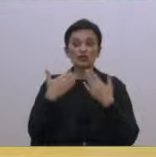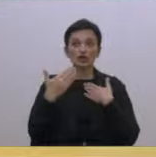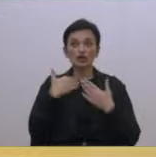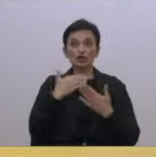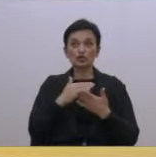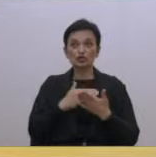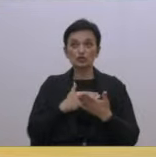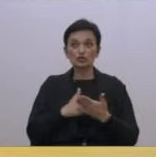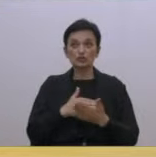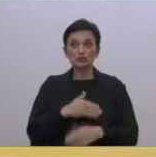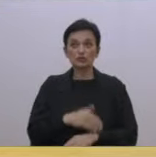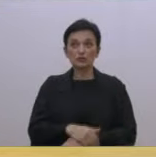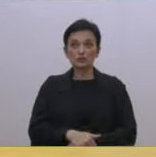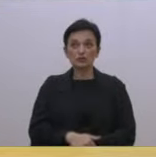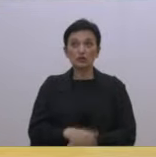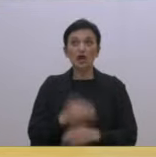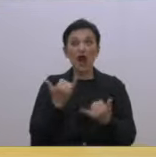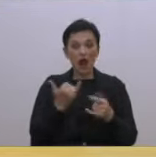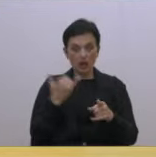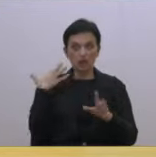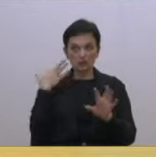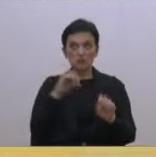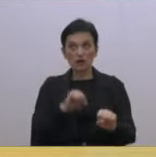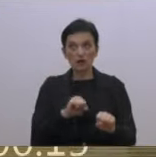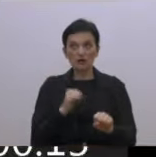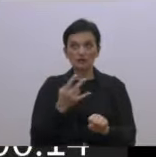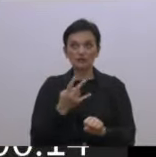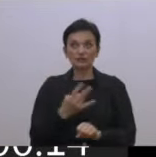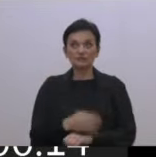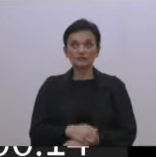რეჟიმში. ახლა უნდა დაუჭიროთ ხარი.